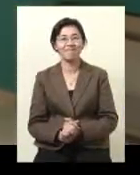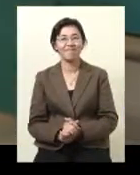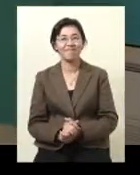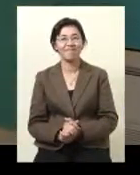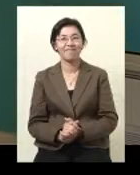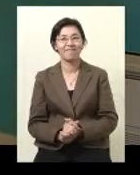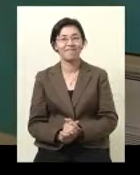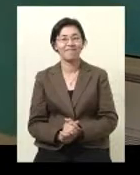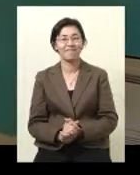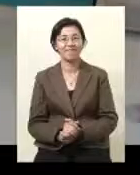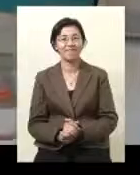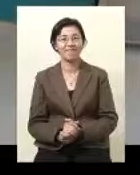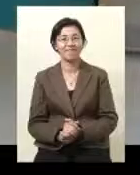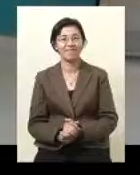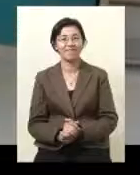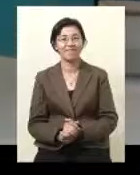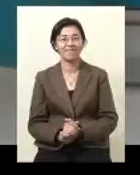3